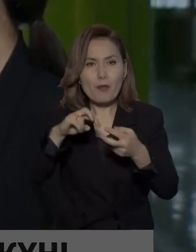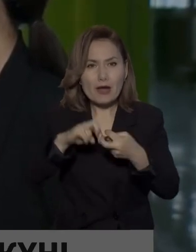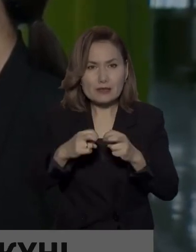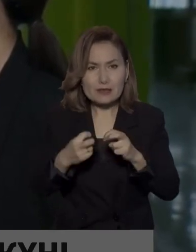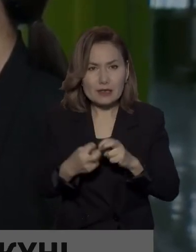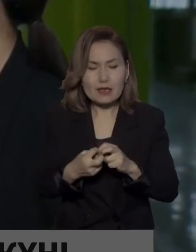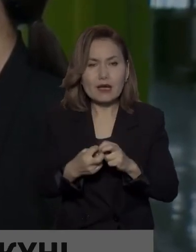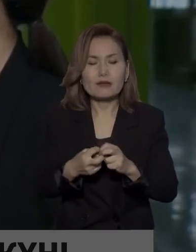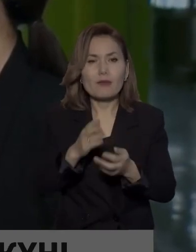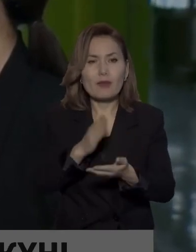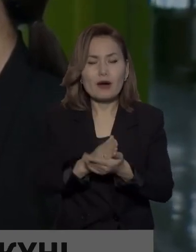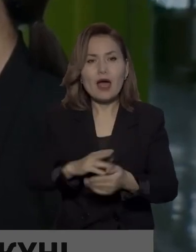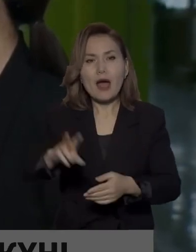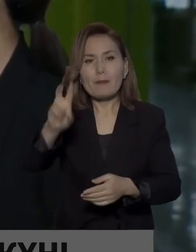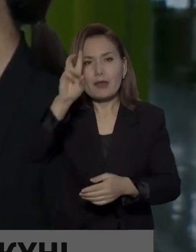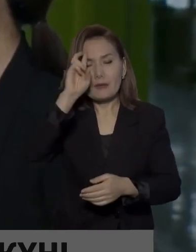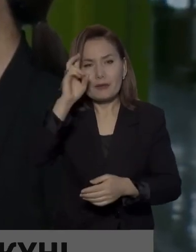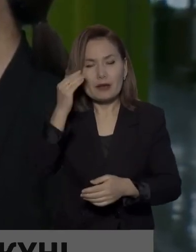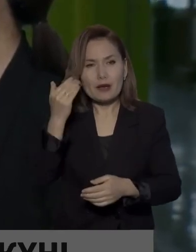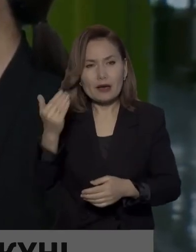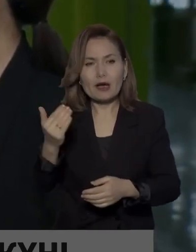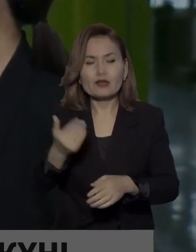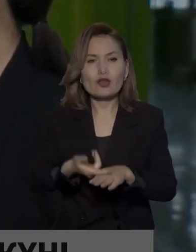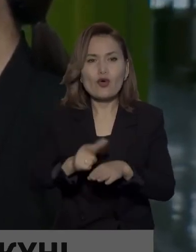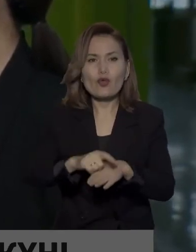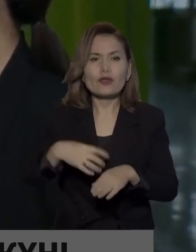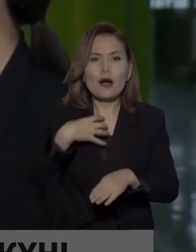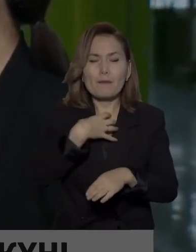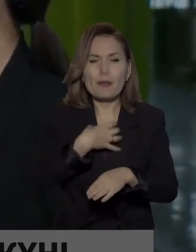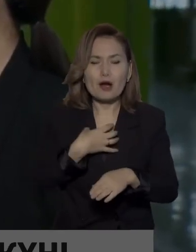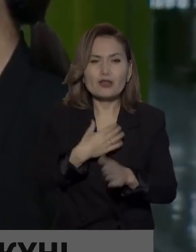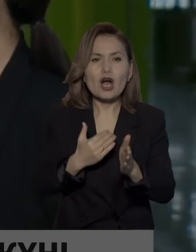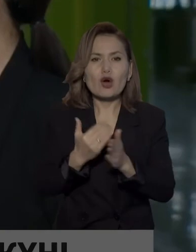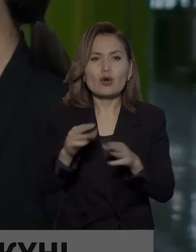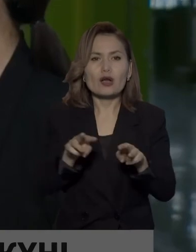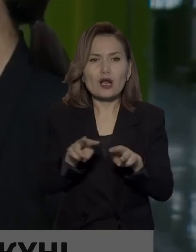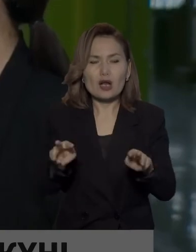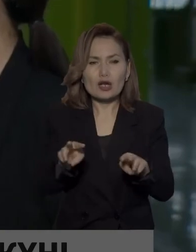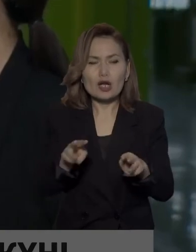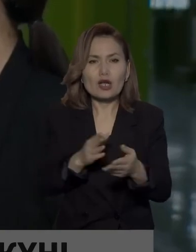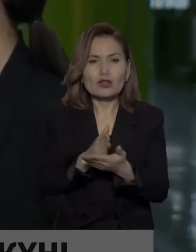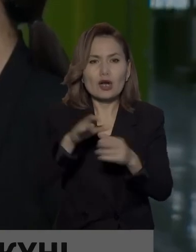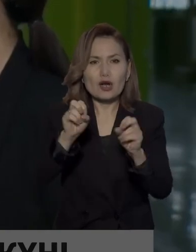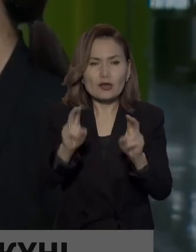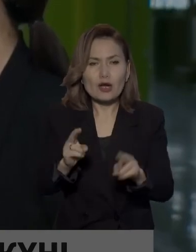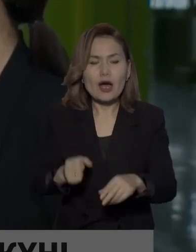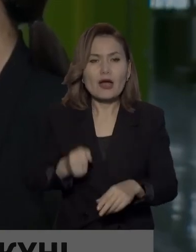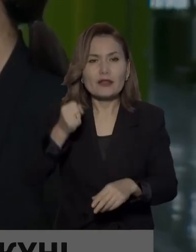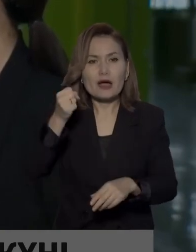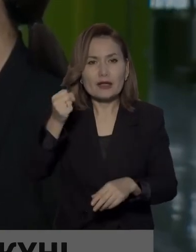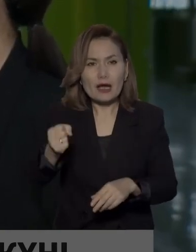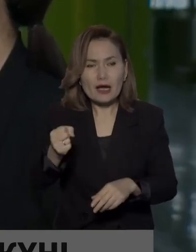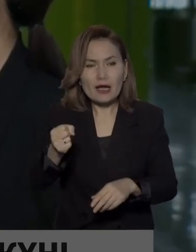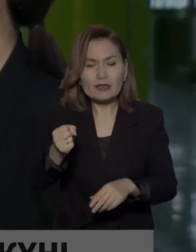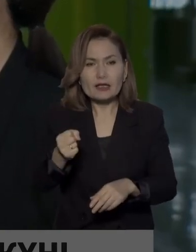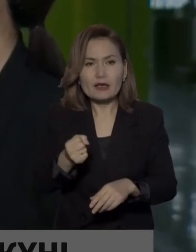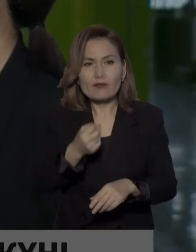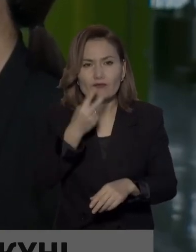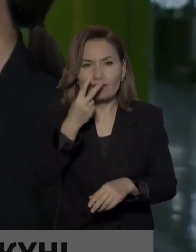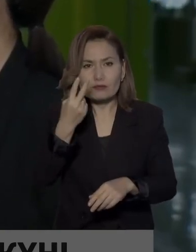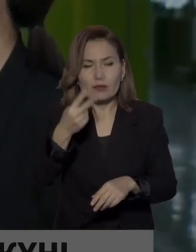мынау мемлекеттік аса маңызды жоғарғы лауазымды қызметтерге тағайындау барысында